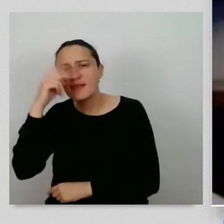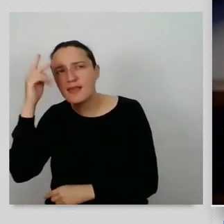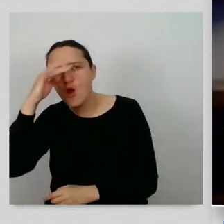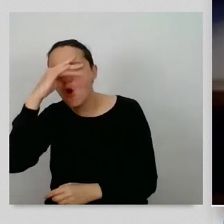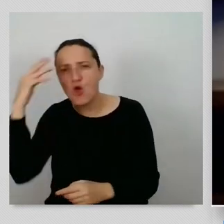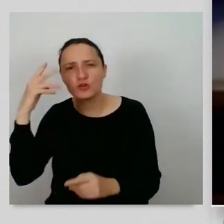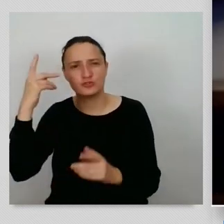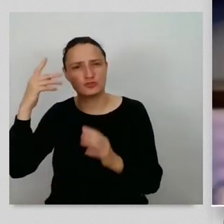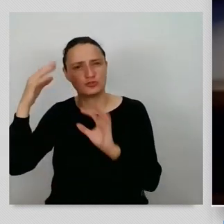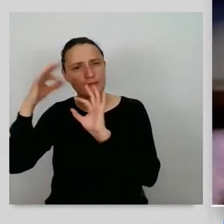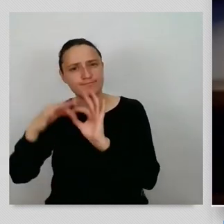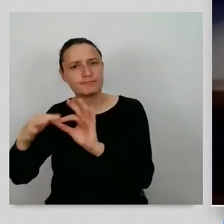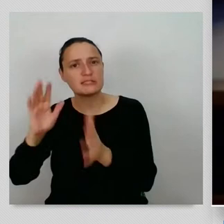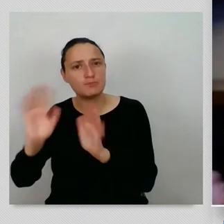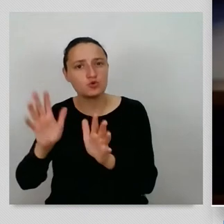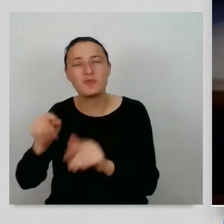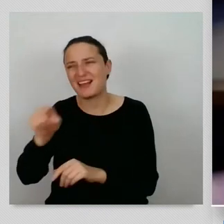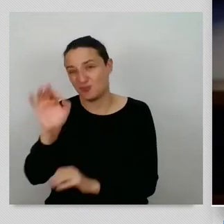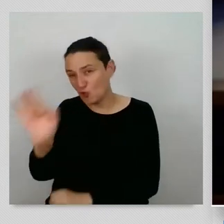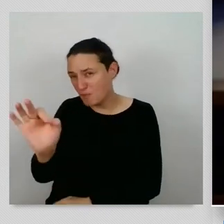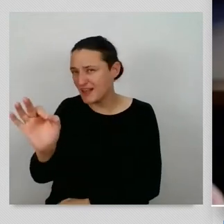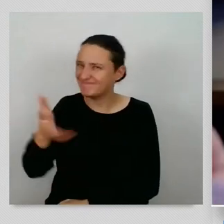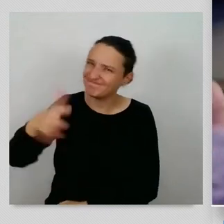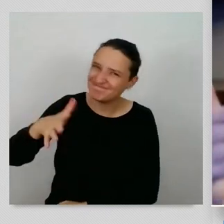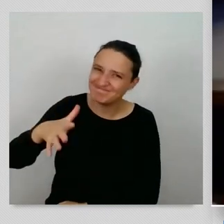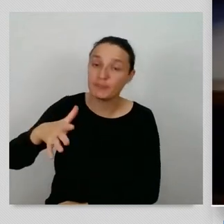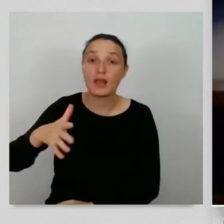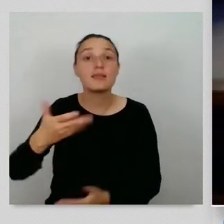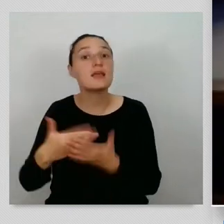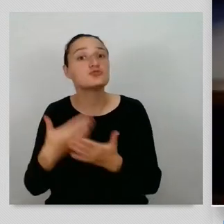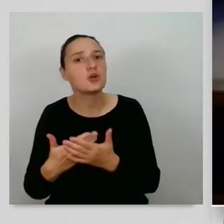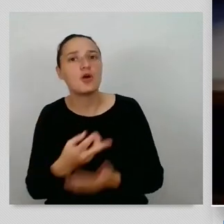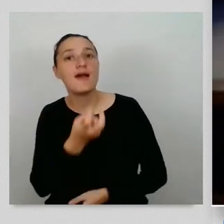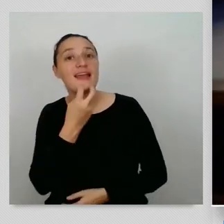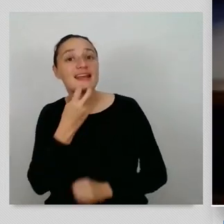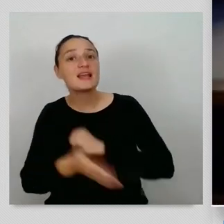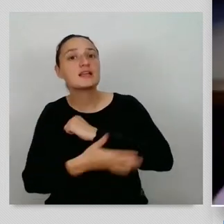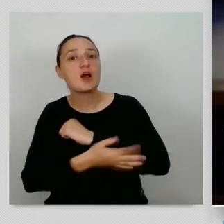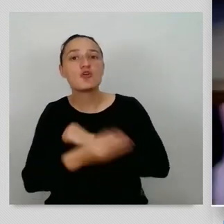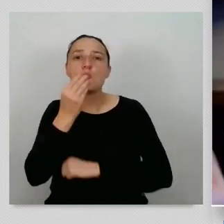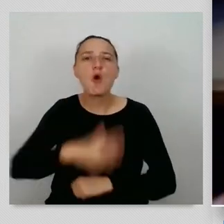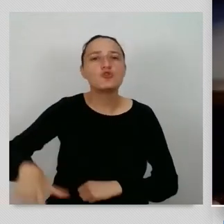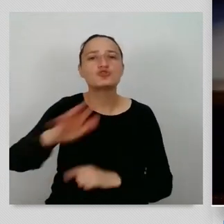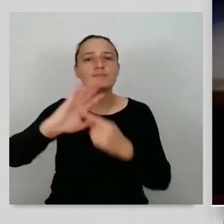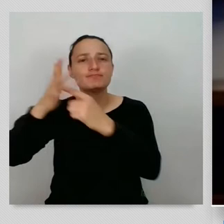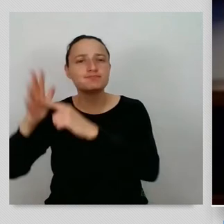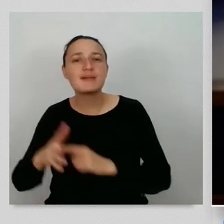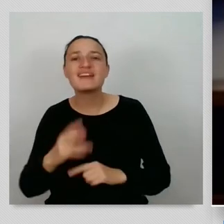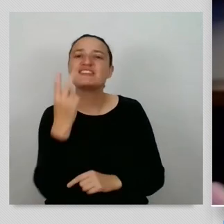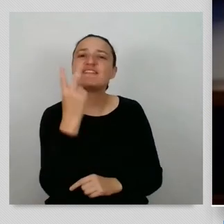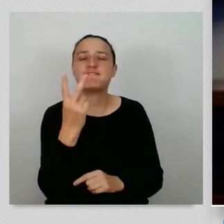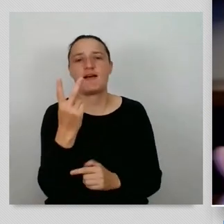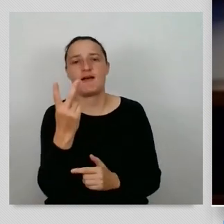ideologiczne podejście, ale niekoniecznie słuszne, dlatego że energetyka oparta na wiatrakach na morzu ma dwie zasadnicze wady.